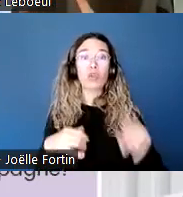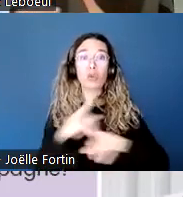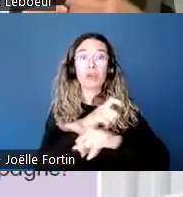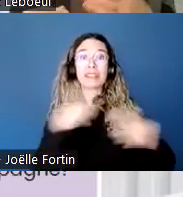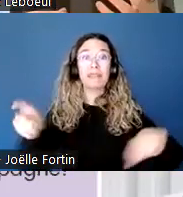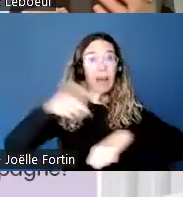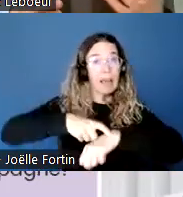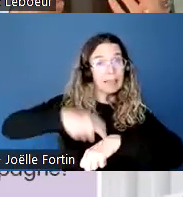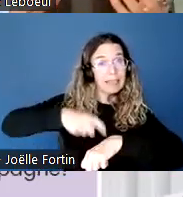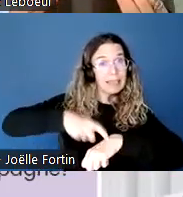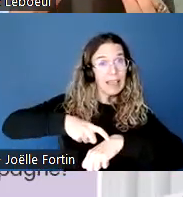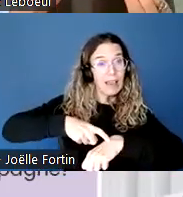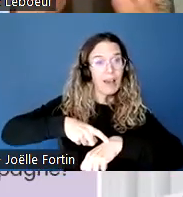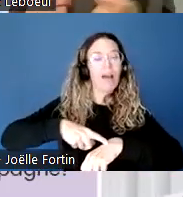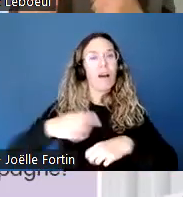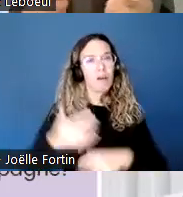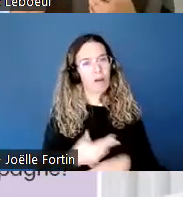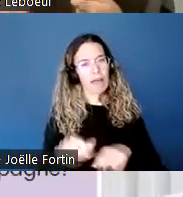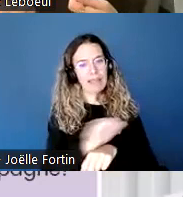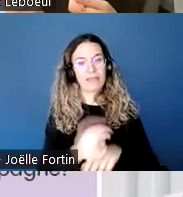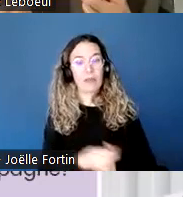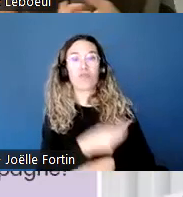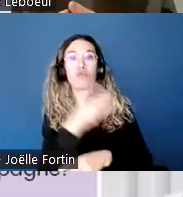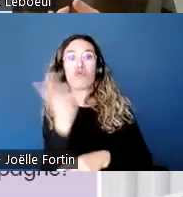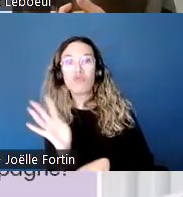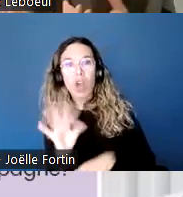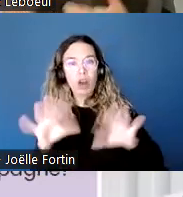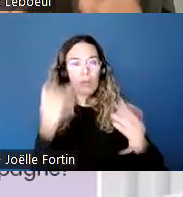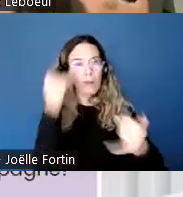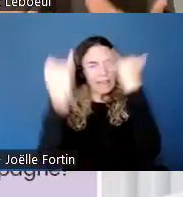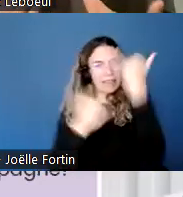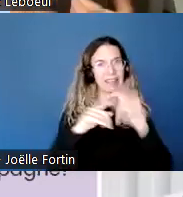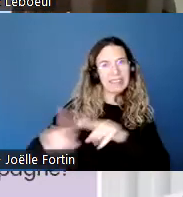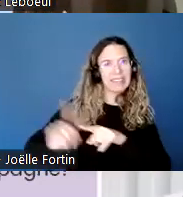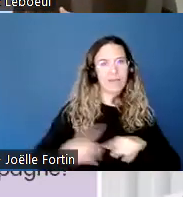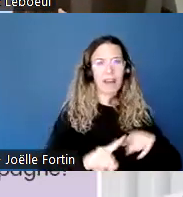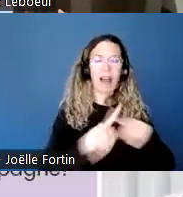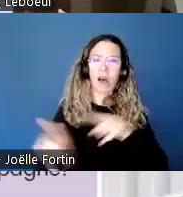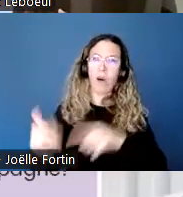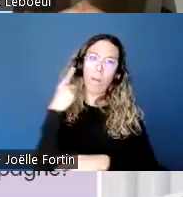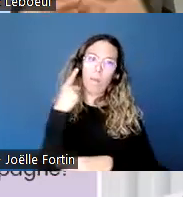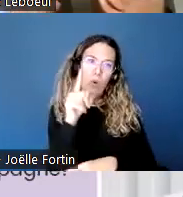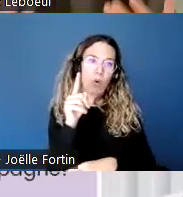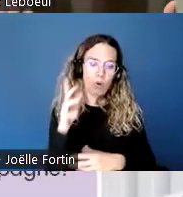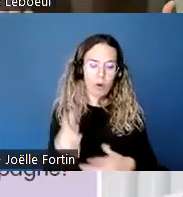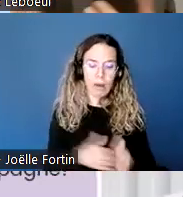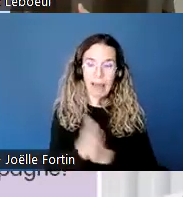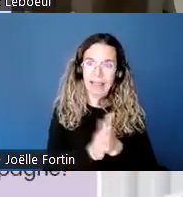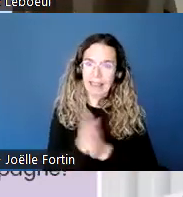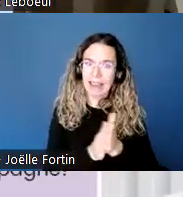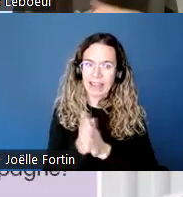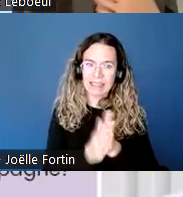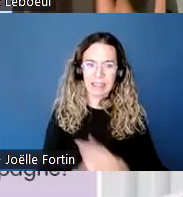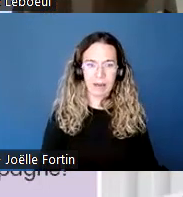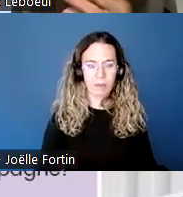temps, pour plusieurs activités, on va proposer des manières de faire différentes pour que ça soit intéressant chaque fois qu'on le